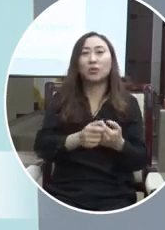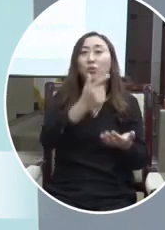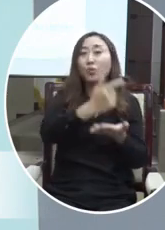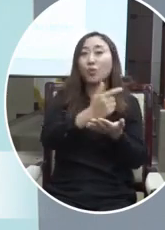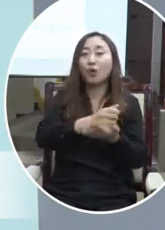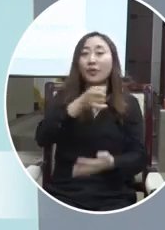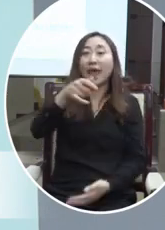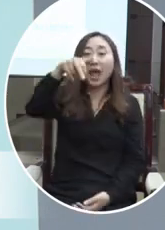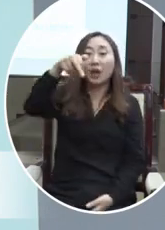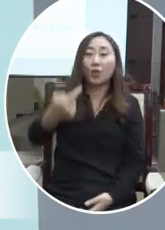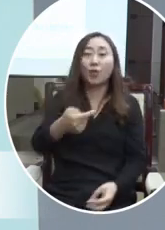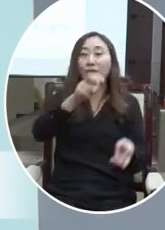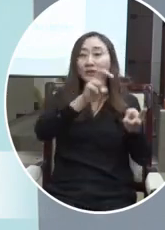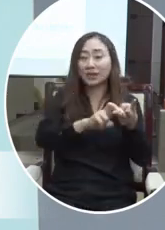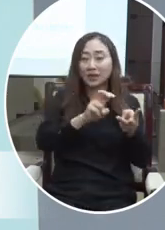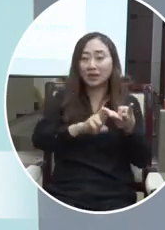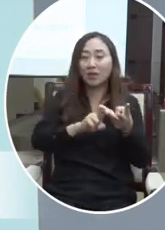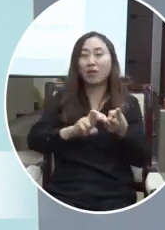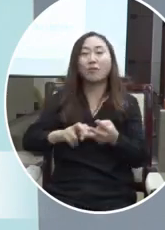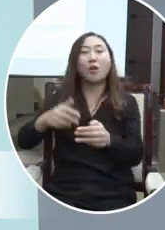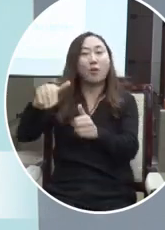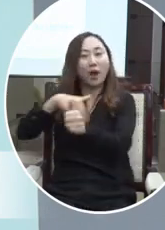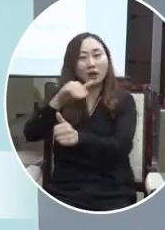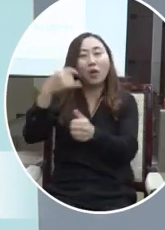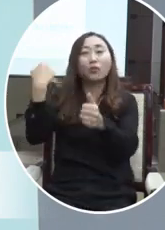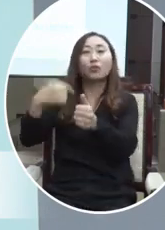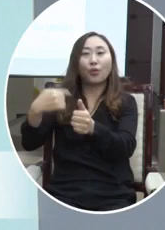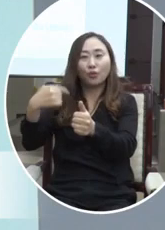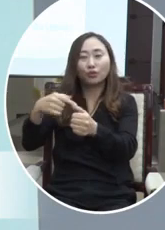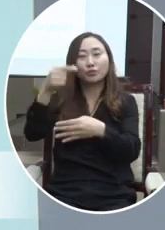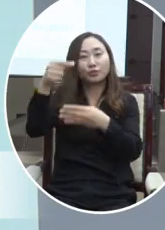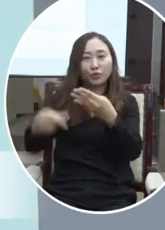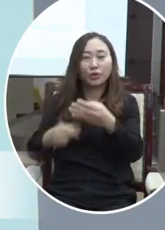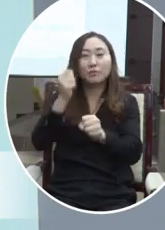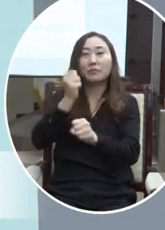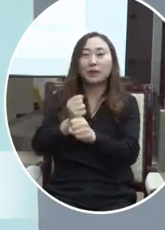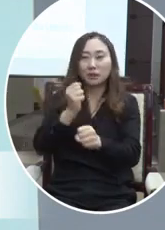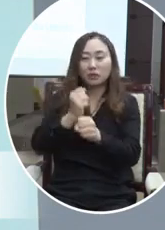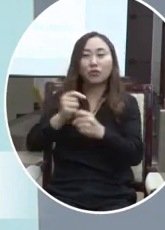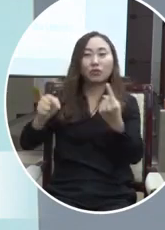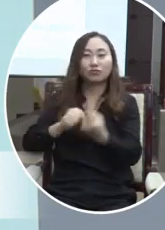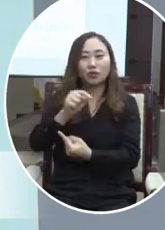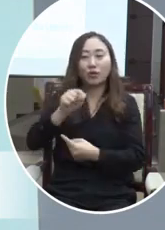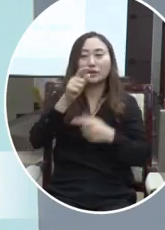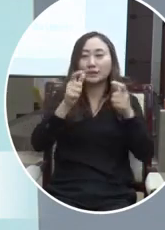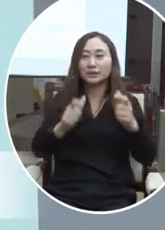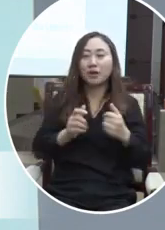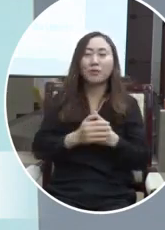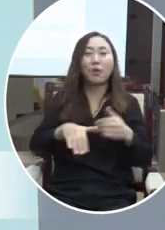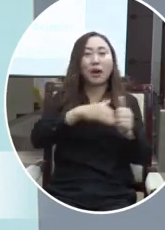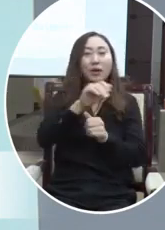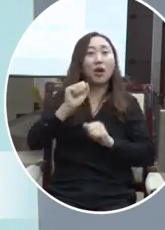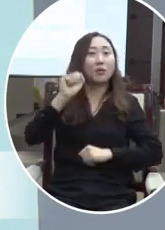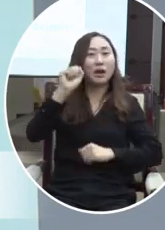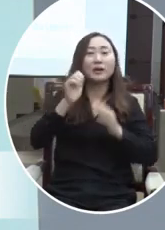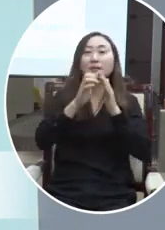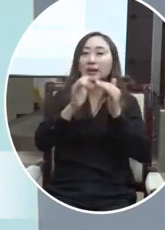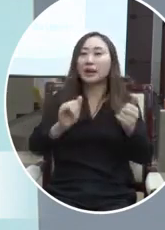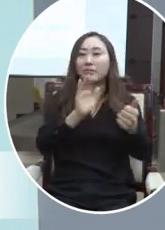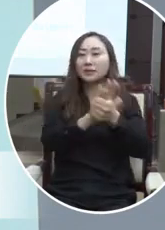노원 에코센터와 중랑전 환경센터를 활용해 환경교육 프로그램을 개발 운영하고 지역 내 환경활동가를